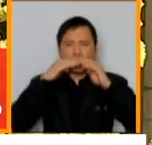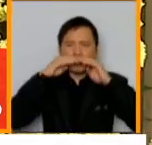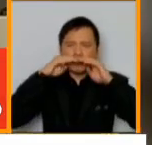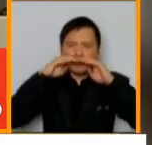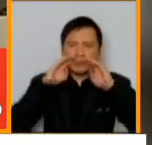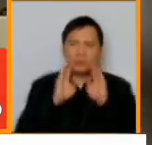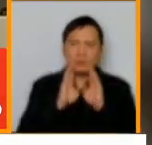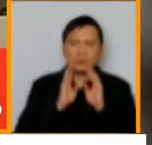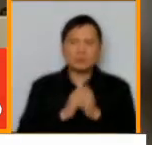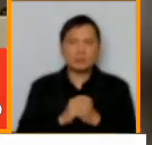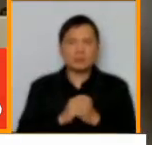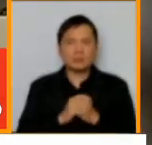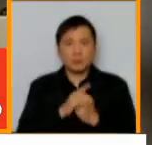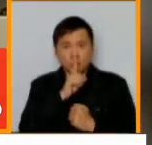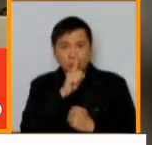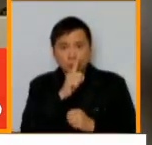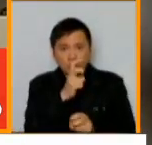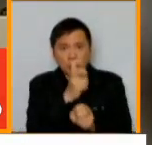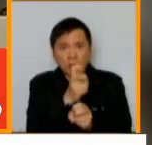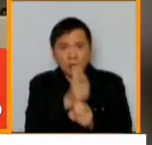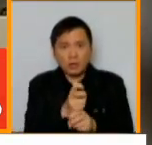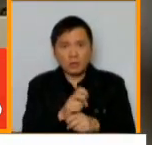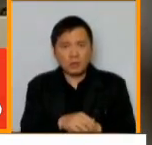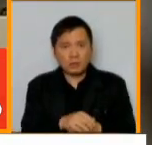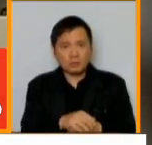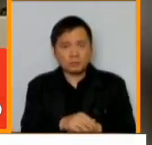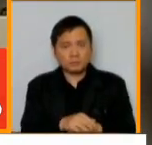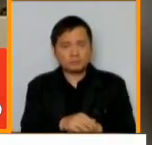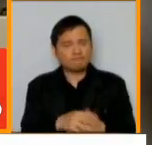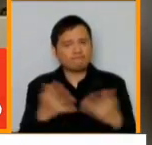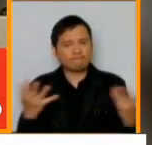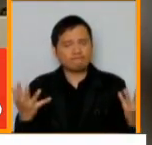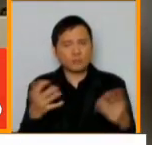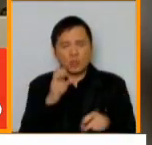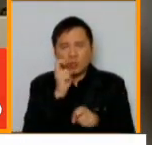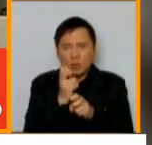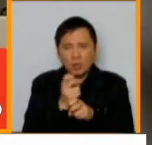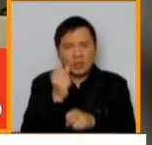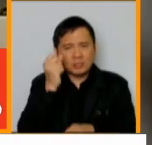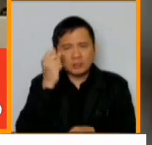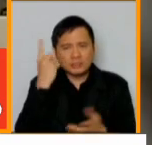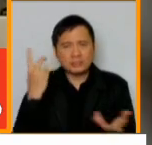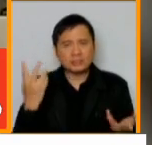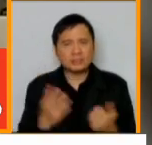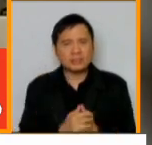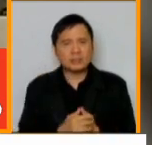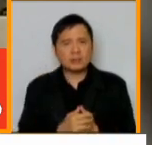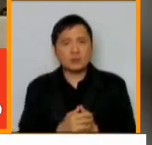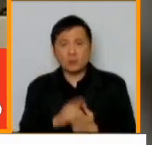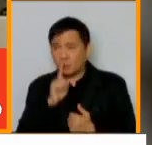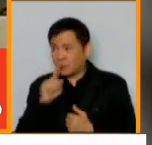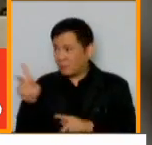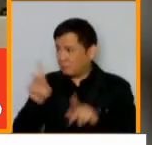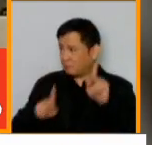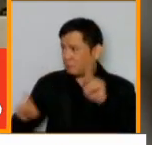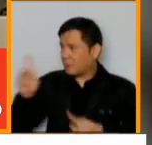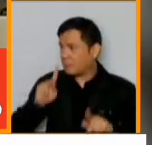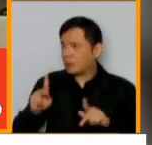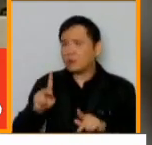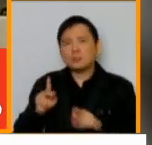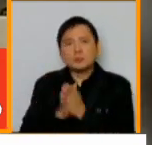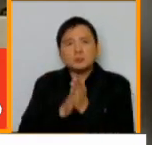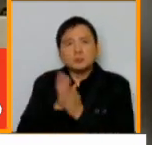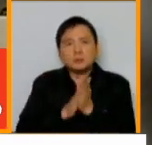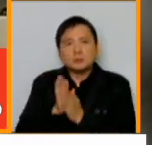maintindihan na kailangan namin at kailangan ng mga tao ang misa. Kasi parang